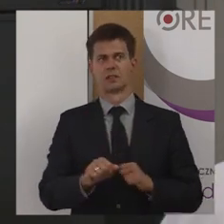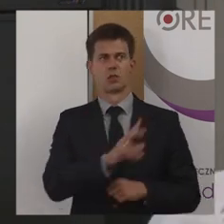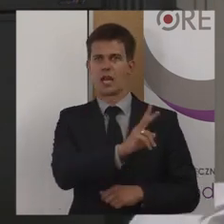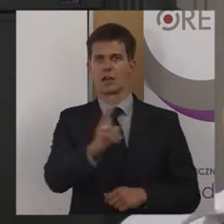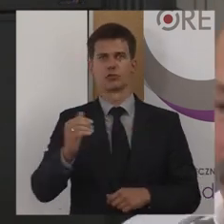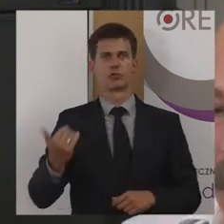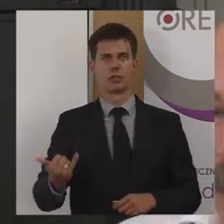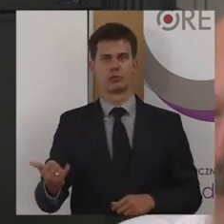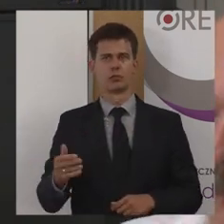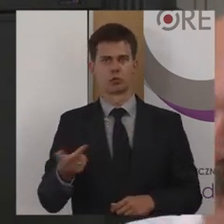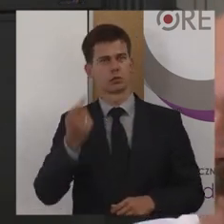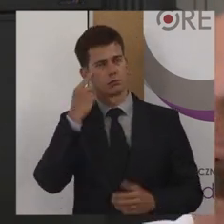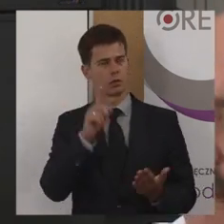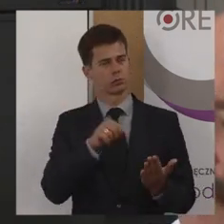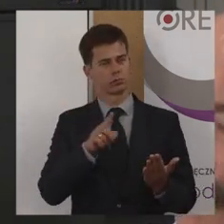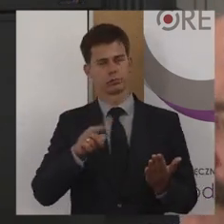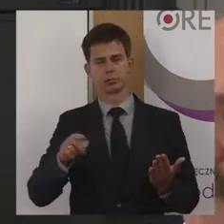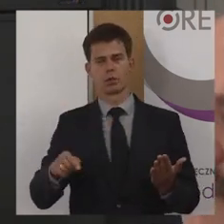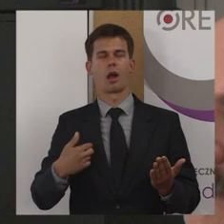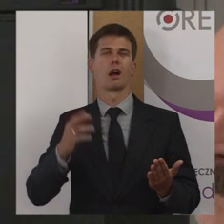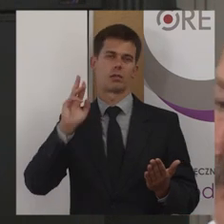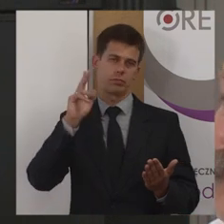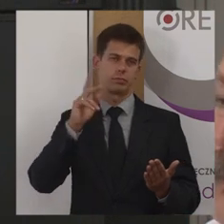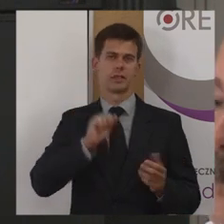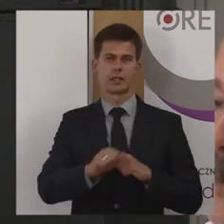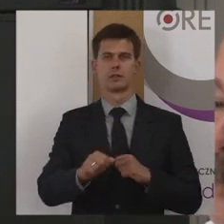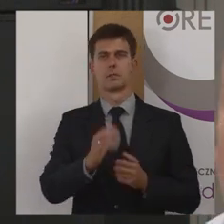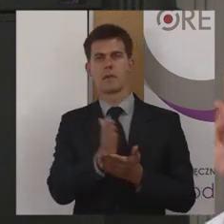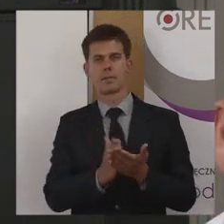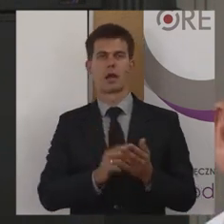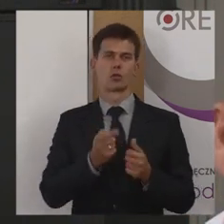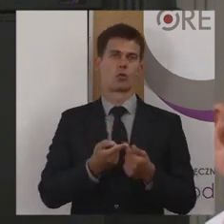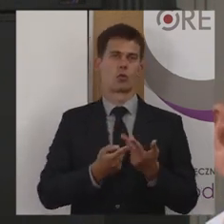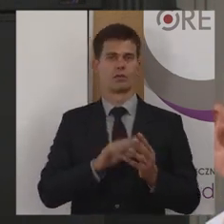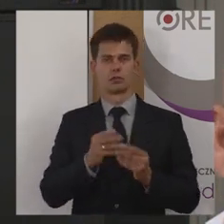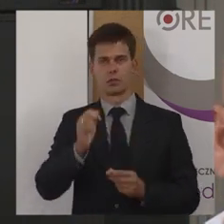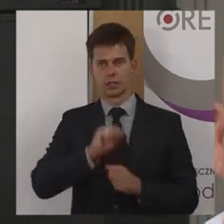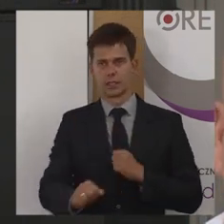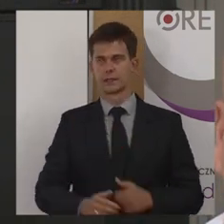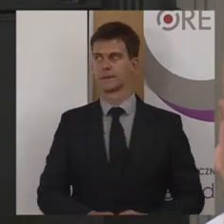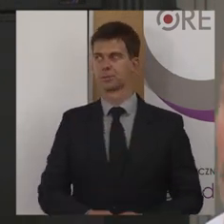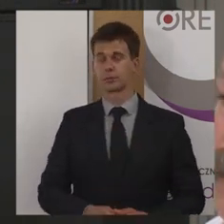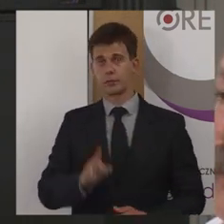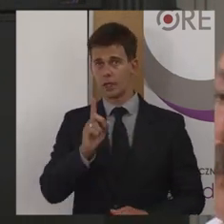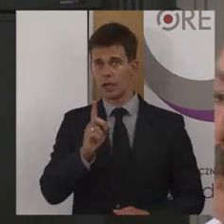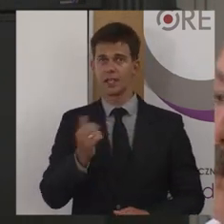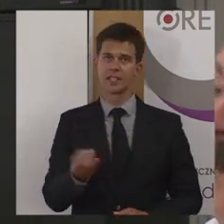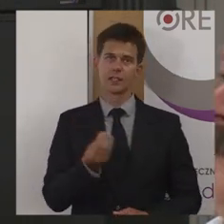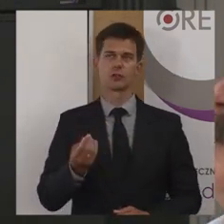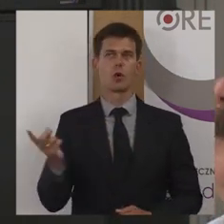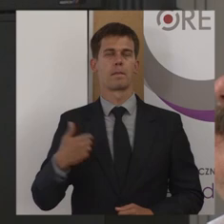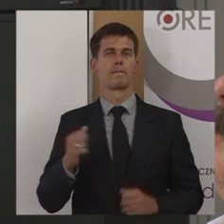odpowiada na to minimum programowe, bez przynoszenia tych dodatkowych atlasów chociażby. Natomiast moje